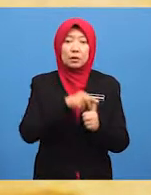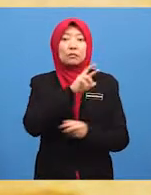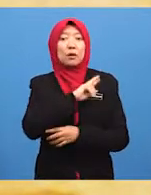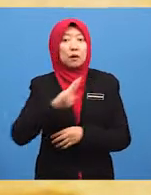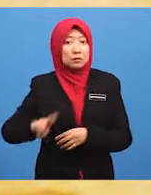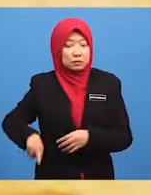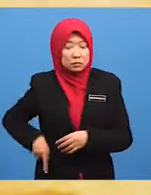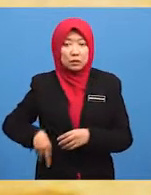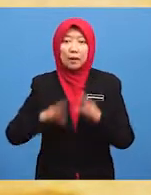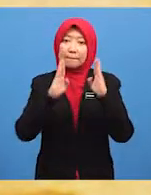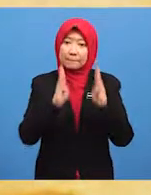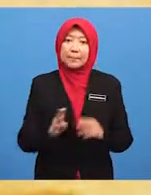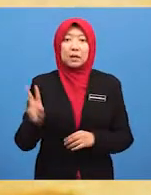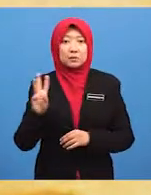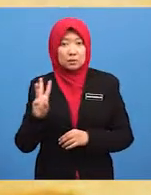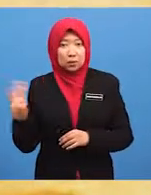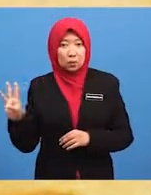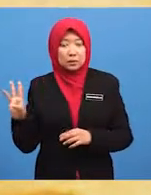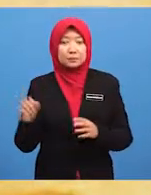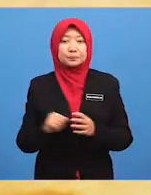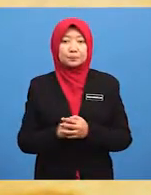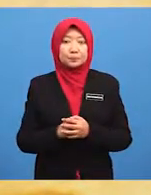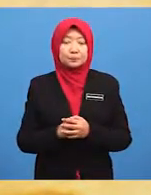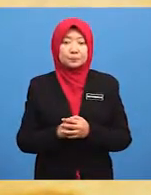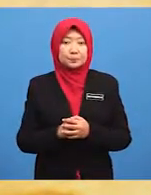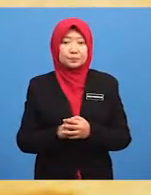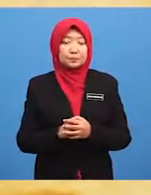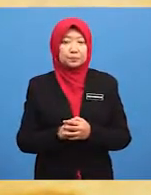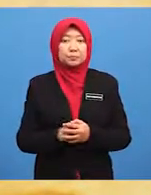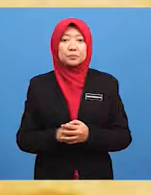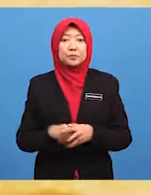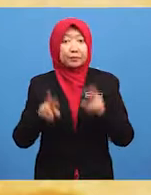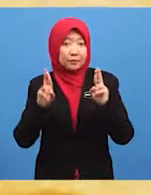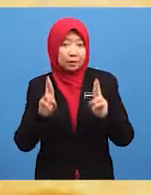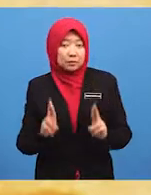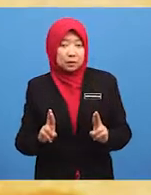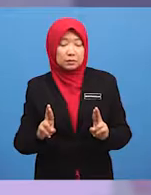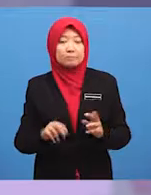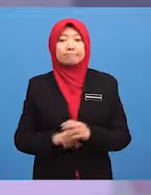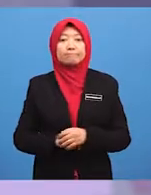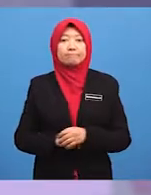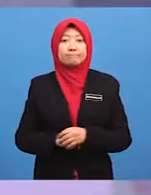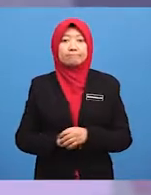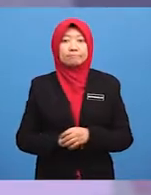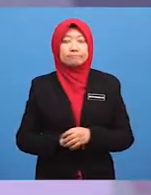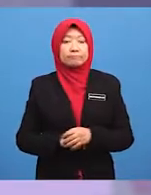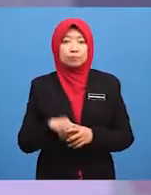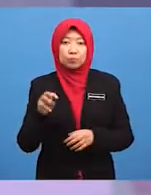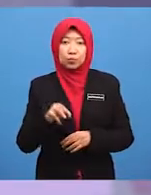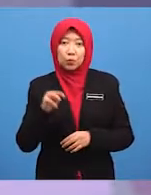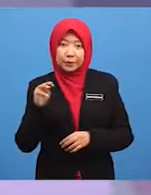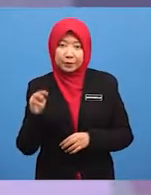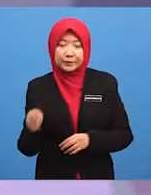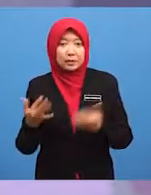raja dan bangsawan, manakala golongan di perintah terdiri daripada rakyat. Murid-murid, mari